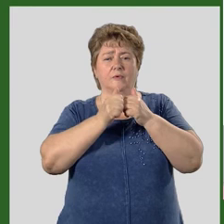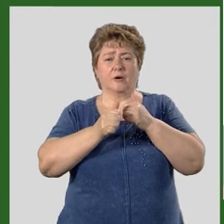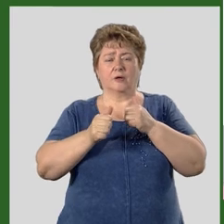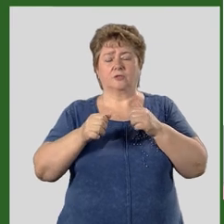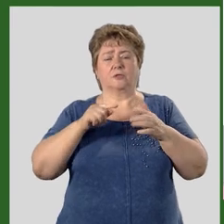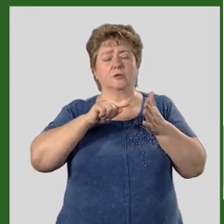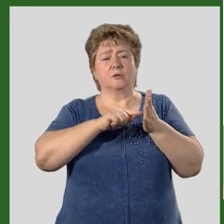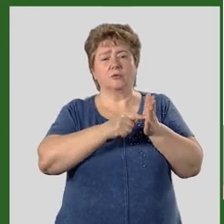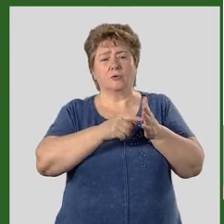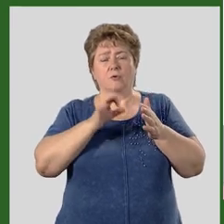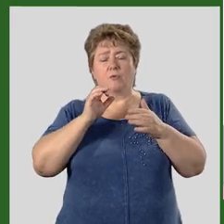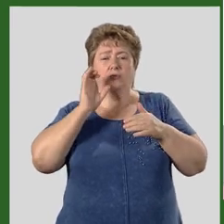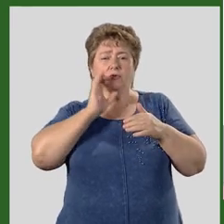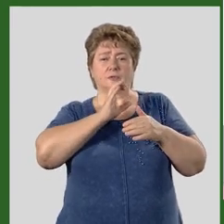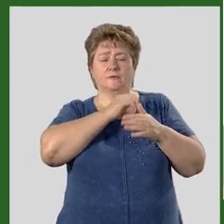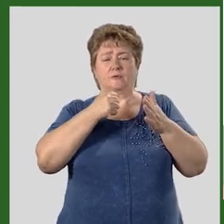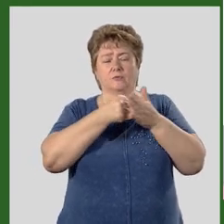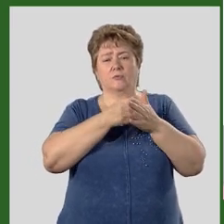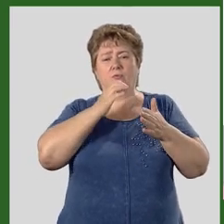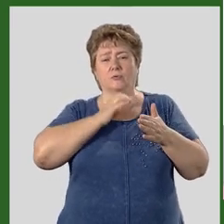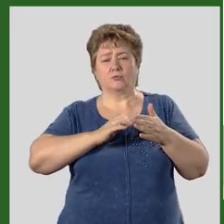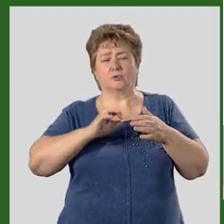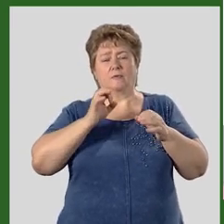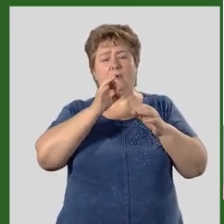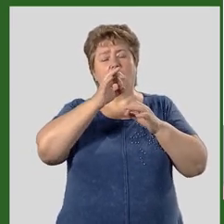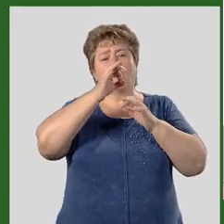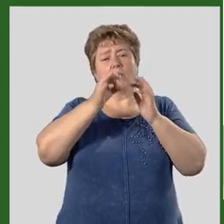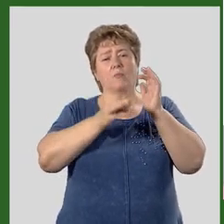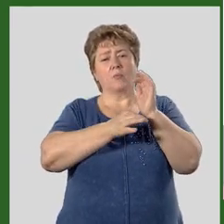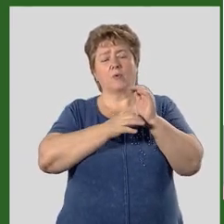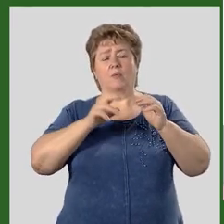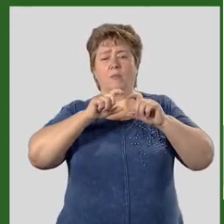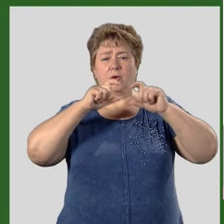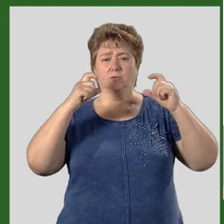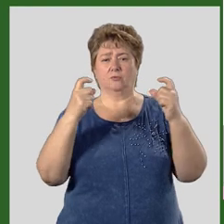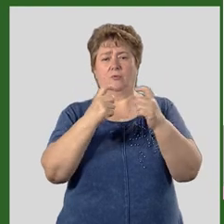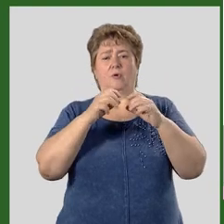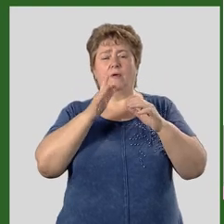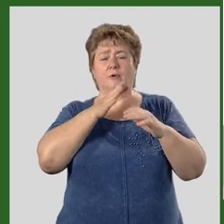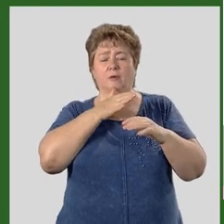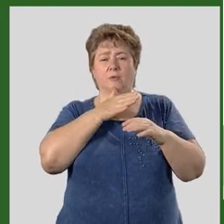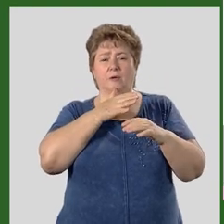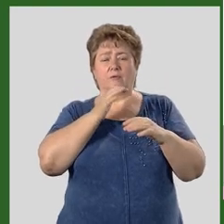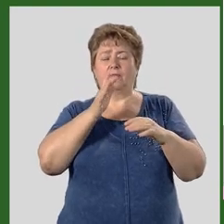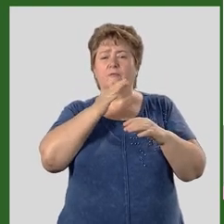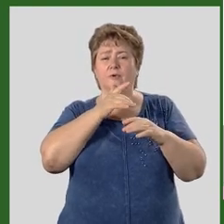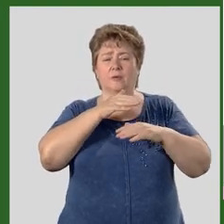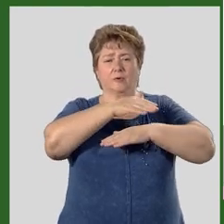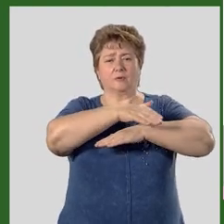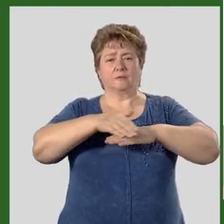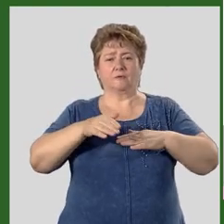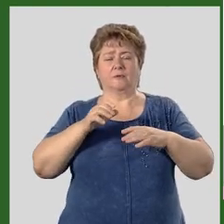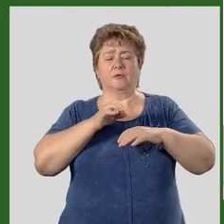каждой его точке от северного до южного полюса. Поясное время. Время в